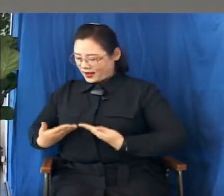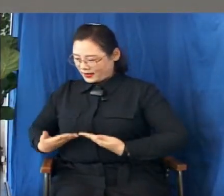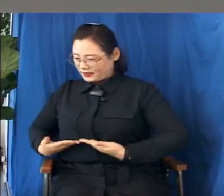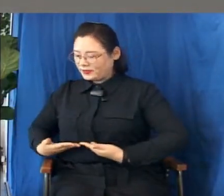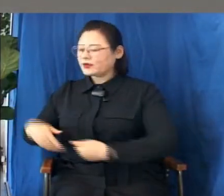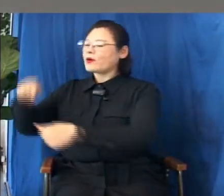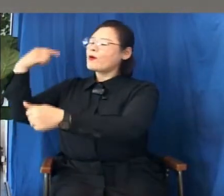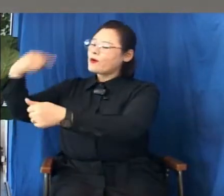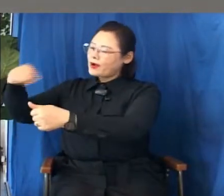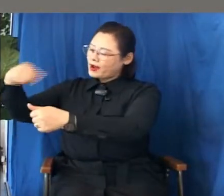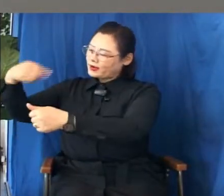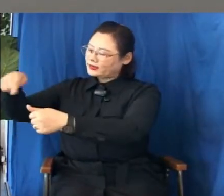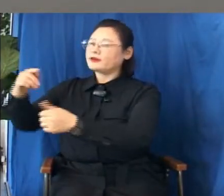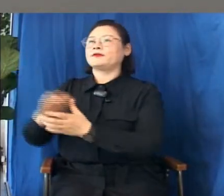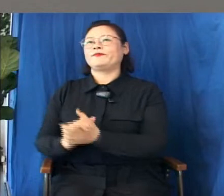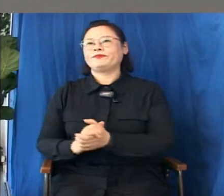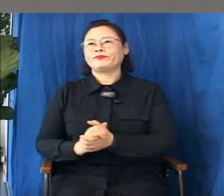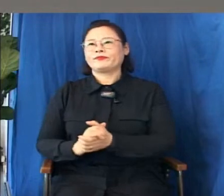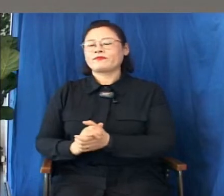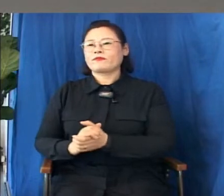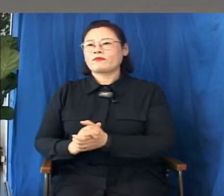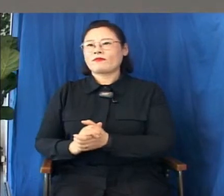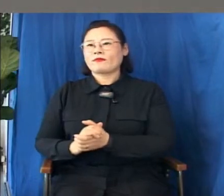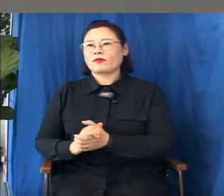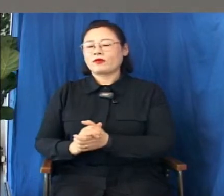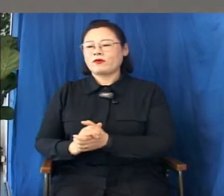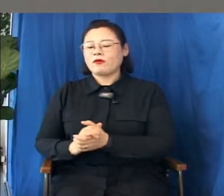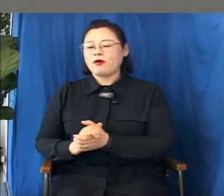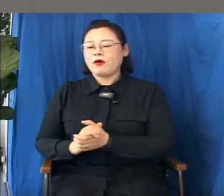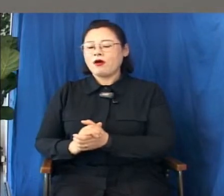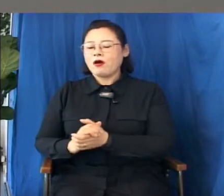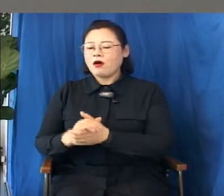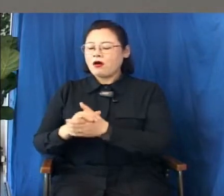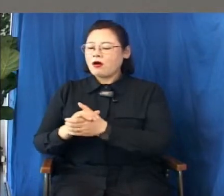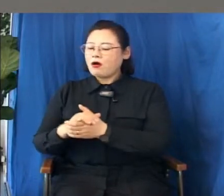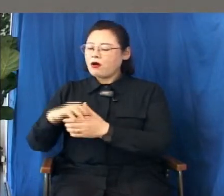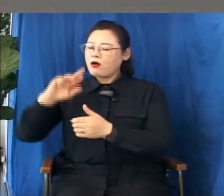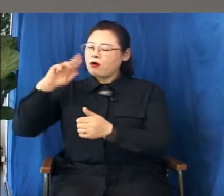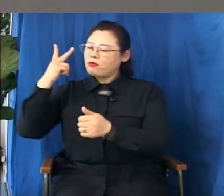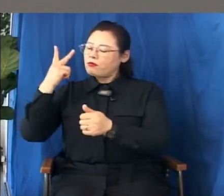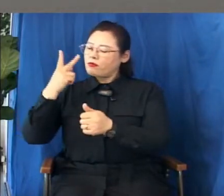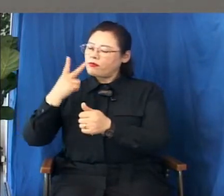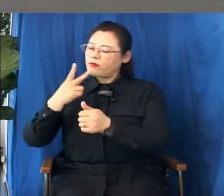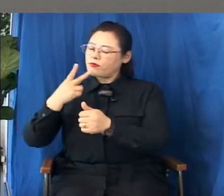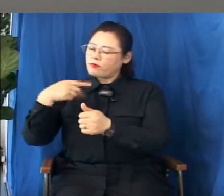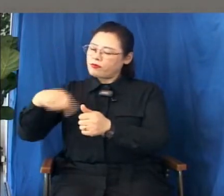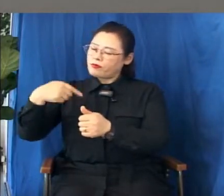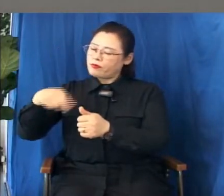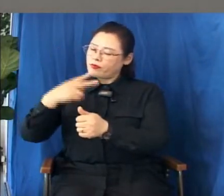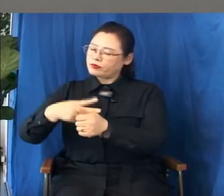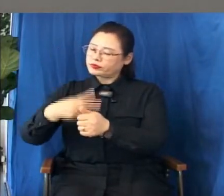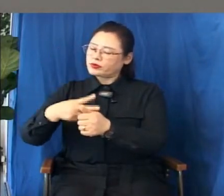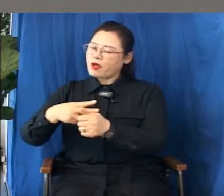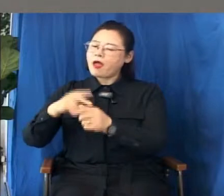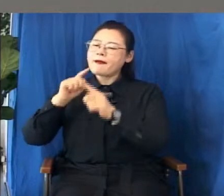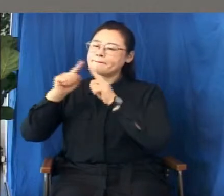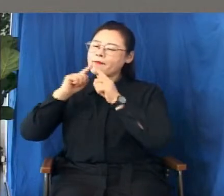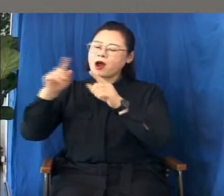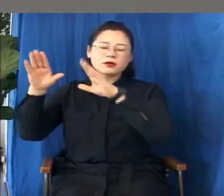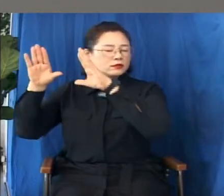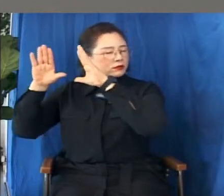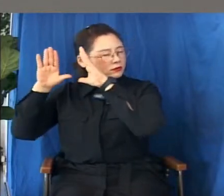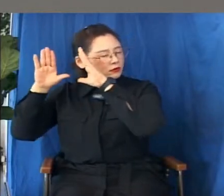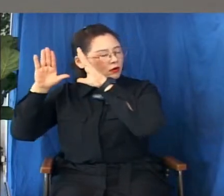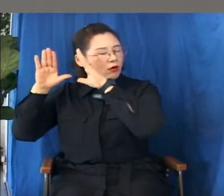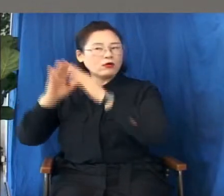하는데 그 사람들이 얘기를 듣는 거예요. 왜 들어올까요? 이 사람의